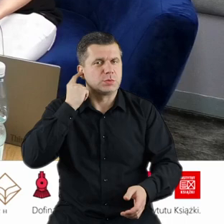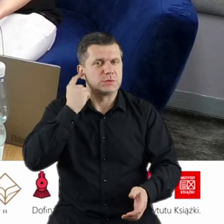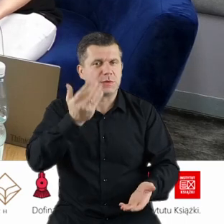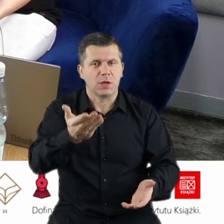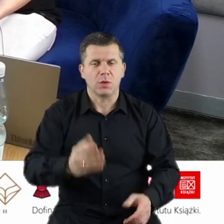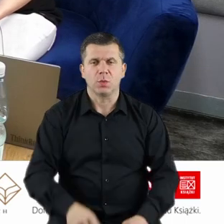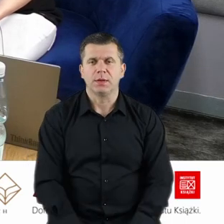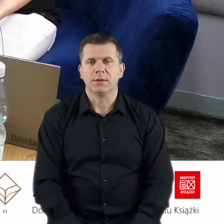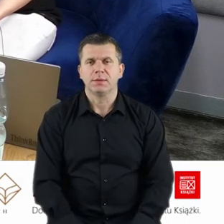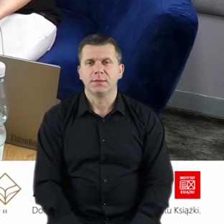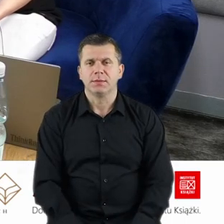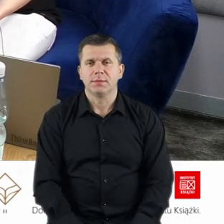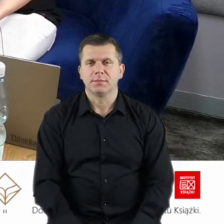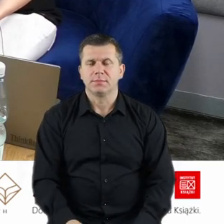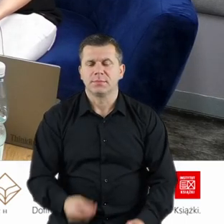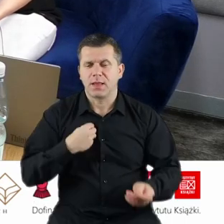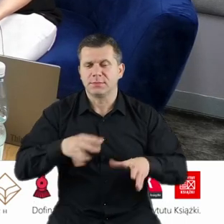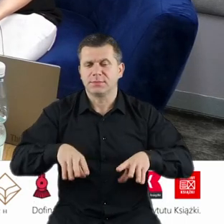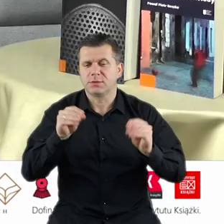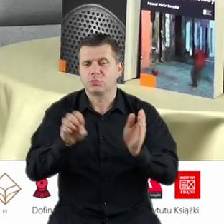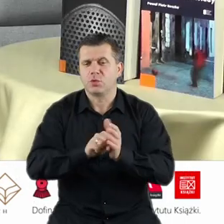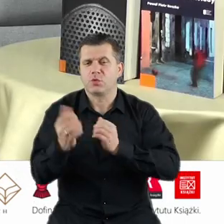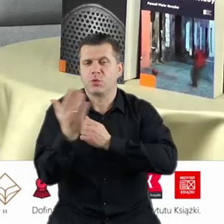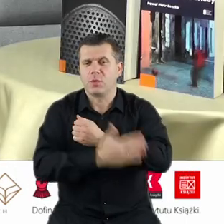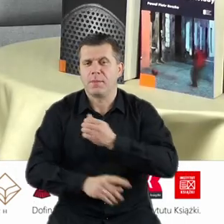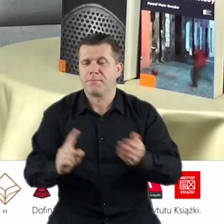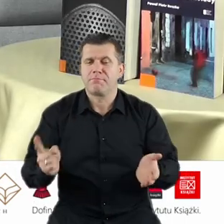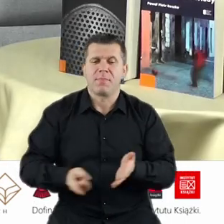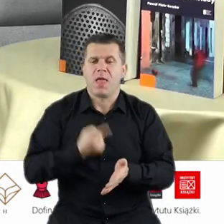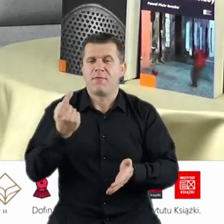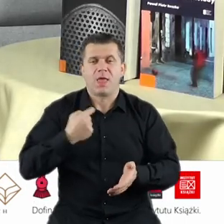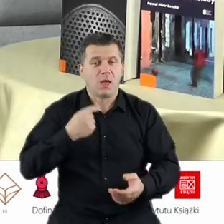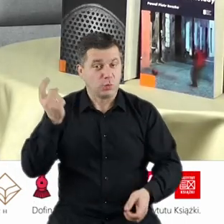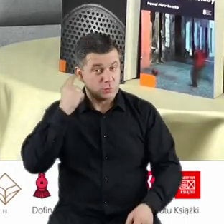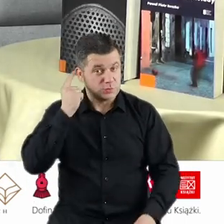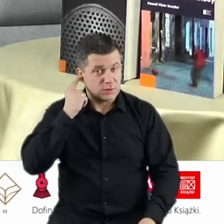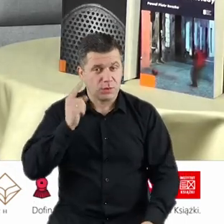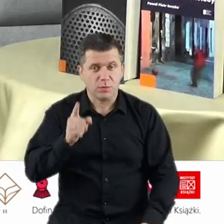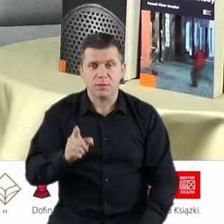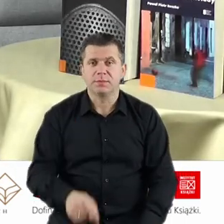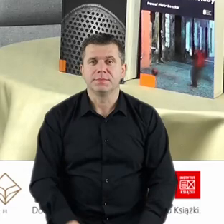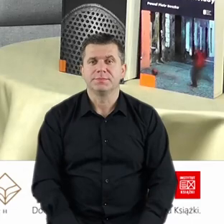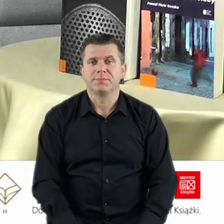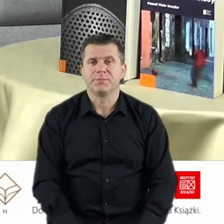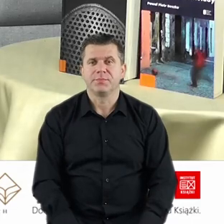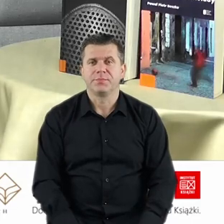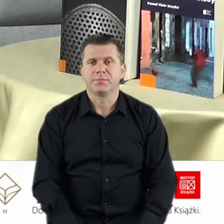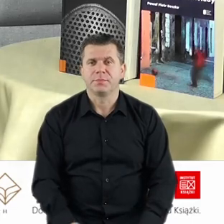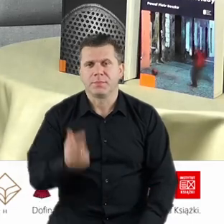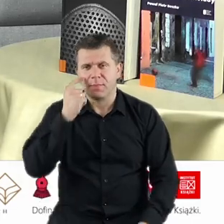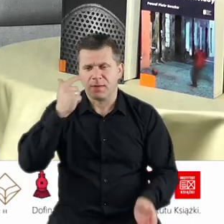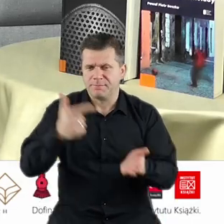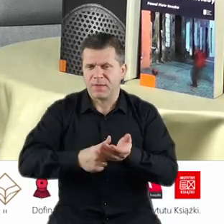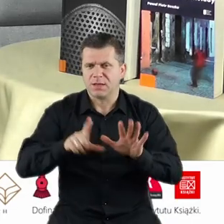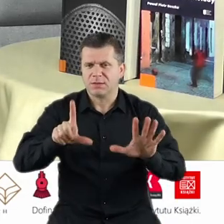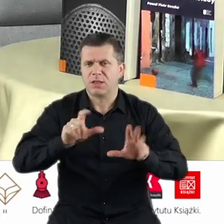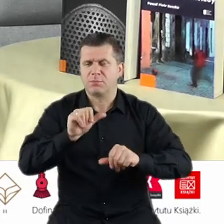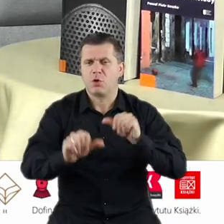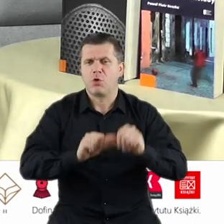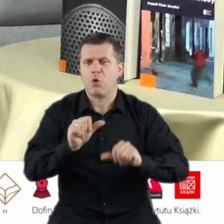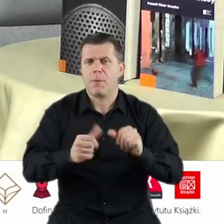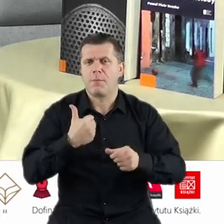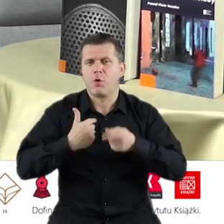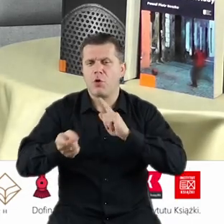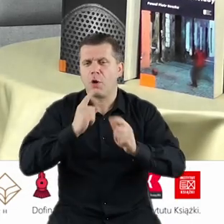usłyszał? To może zacznę od końca, dobrze? Pierwszy raz o Płuczkach usłyszałem to chyba